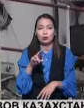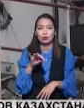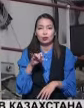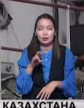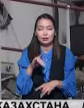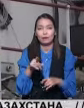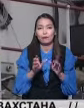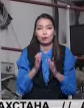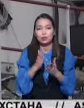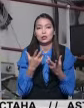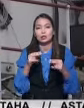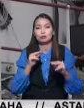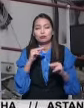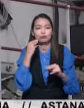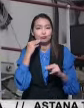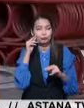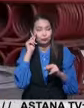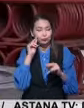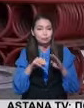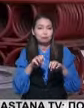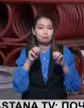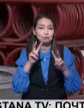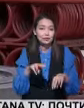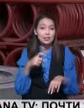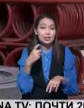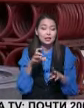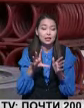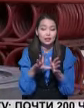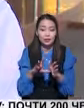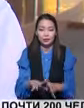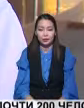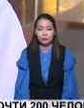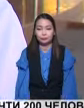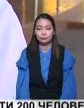где преподают качественные знания по специальности ядерная энергетика.